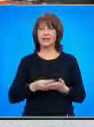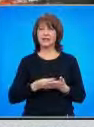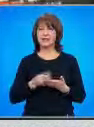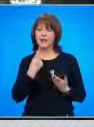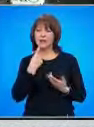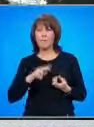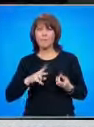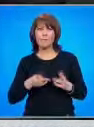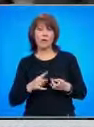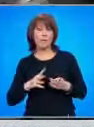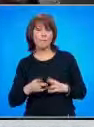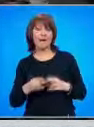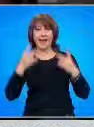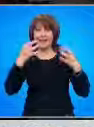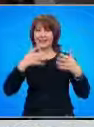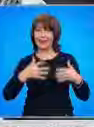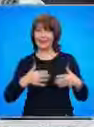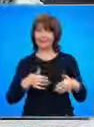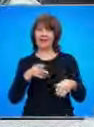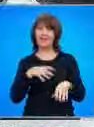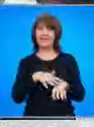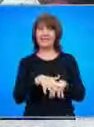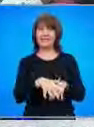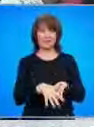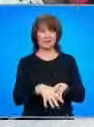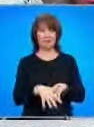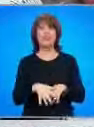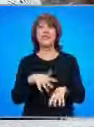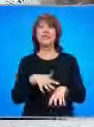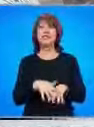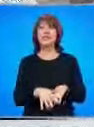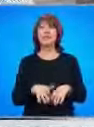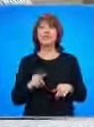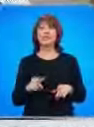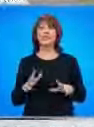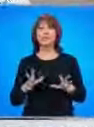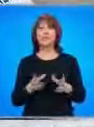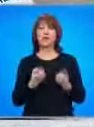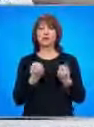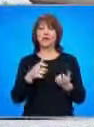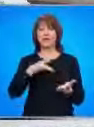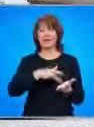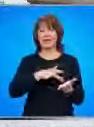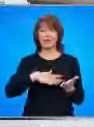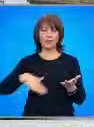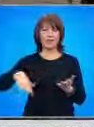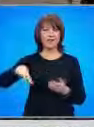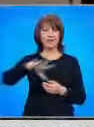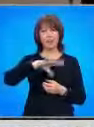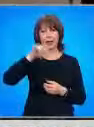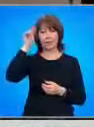данните за свободните легла в системата, обясни здравният министър. Системата ще бъде внедрена в спешните центрове в цялата